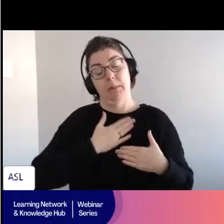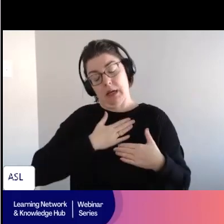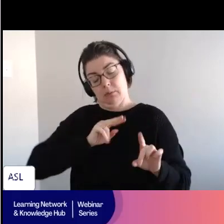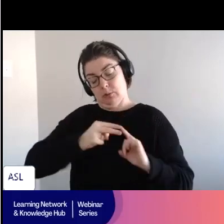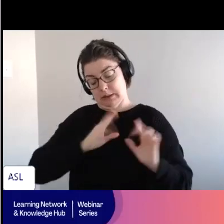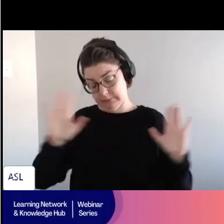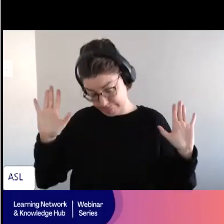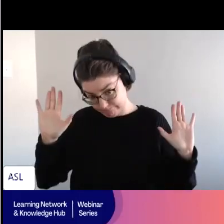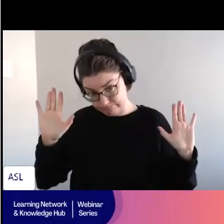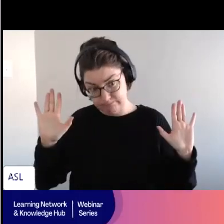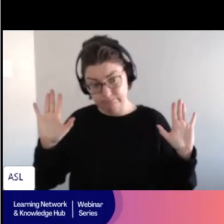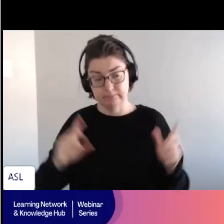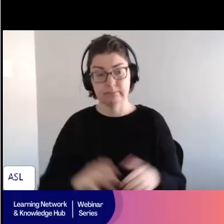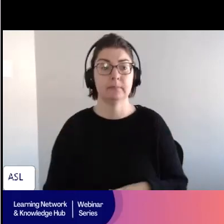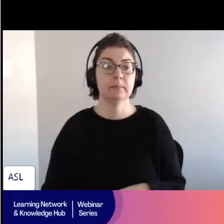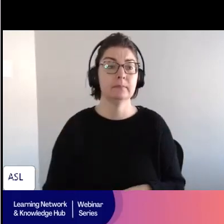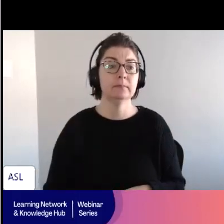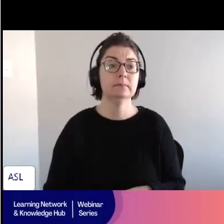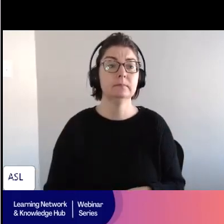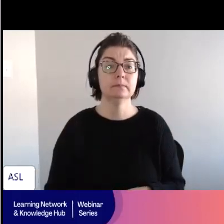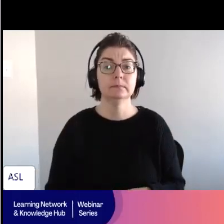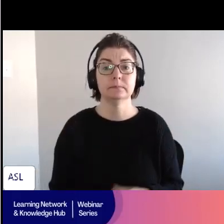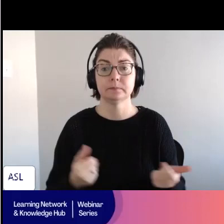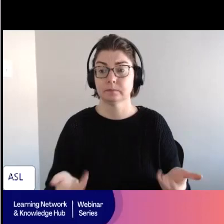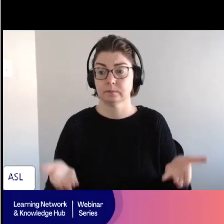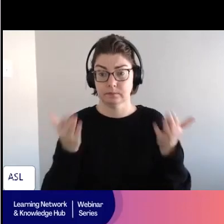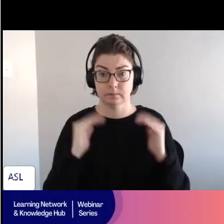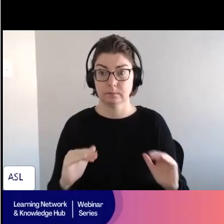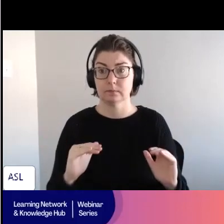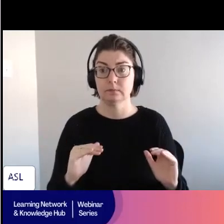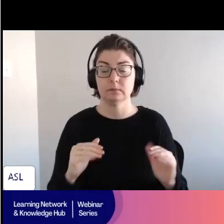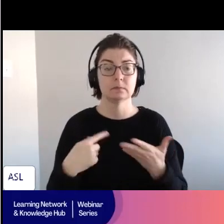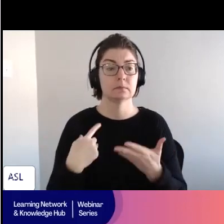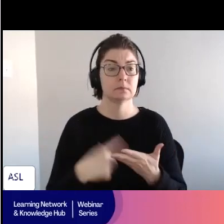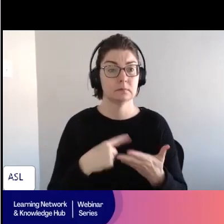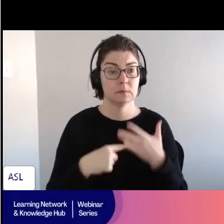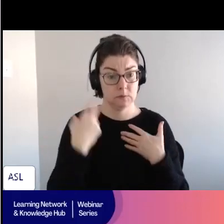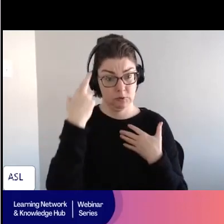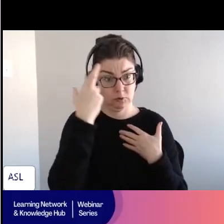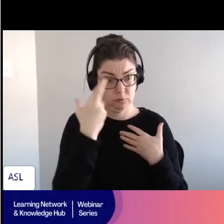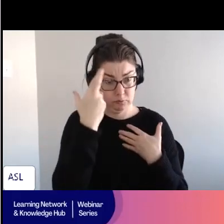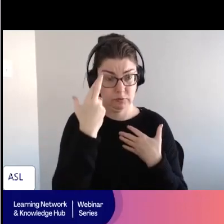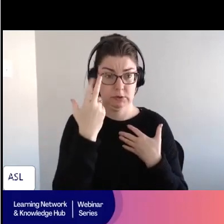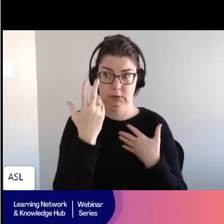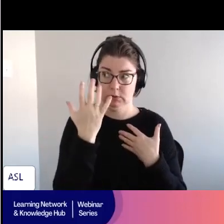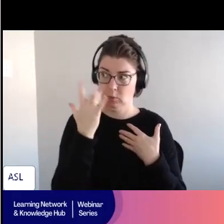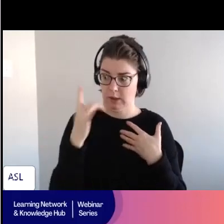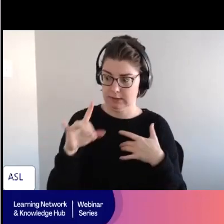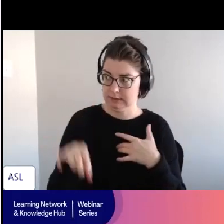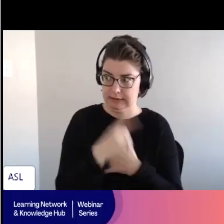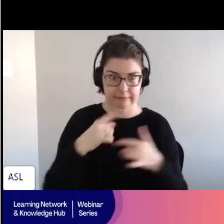pas compte trop souvent à mon avis prochainement on parle ici de la raison pour laquelle